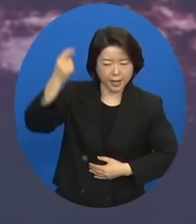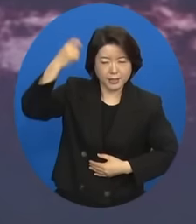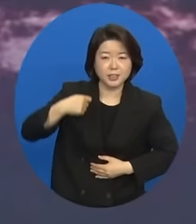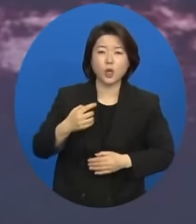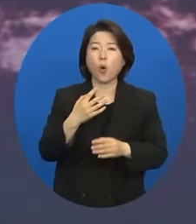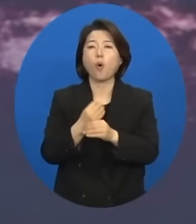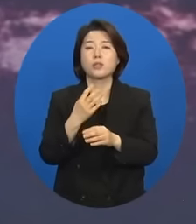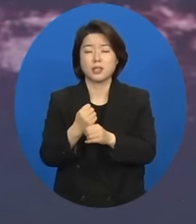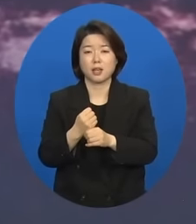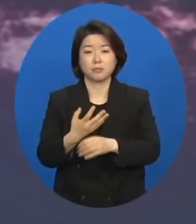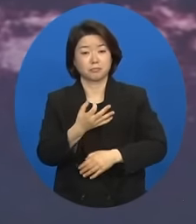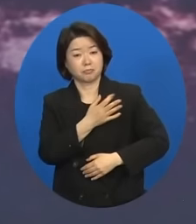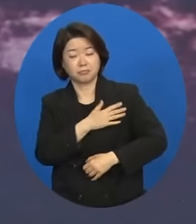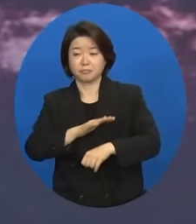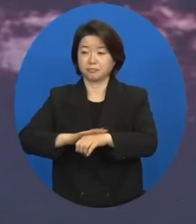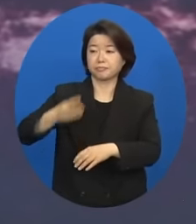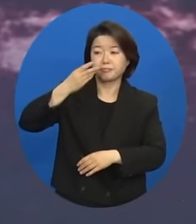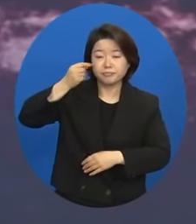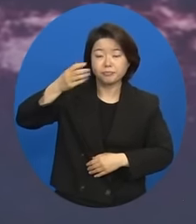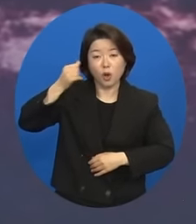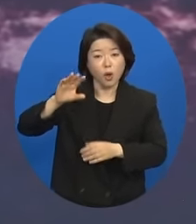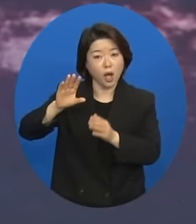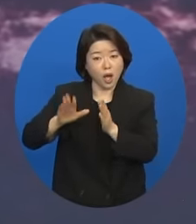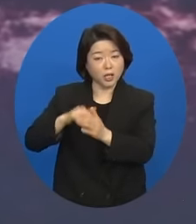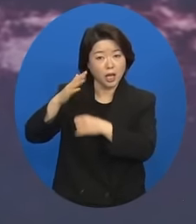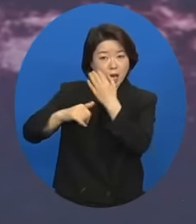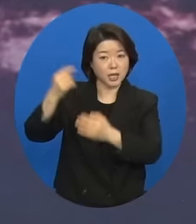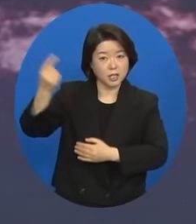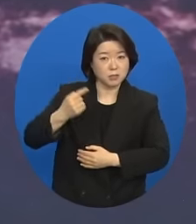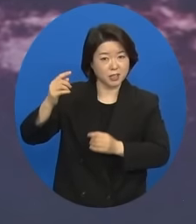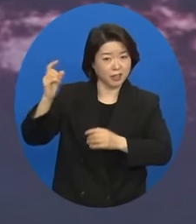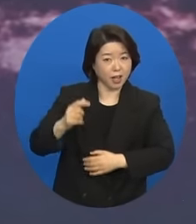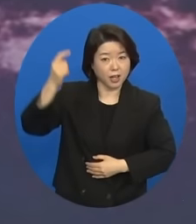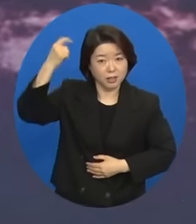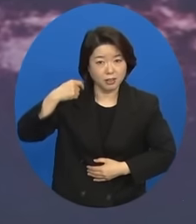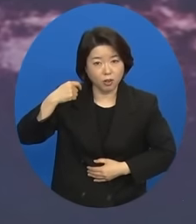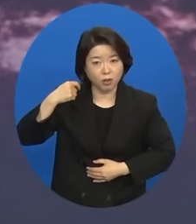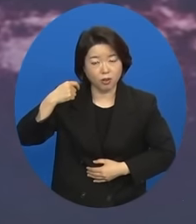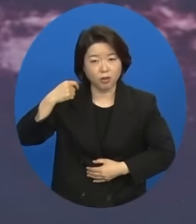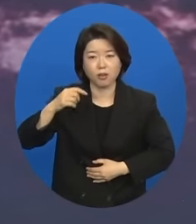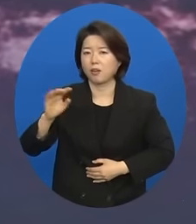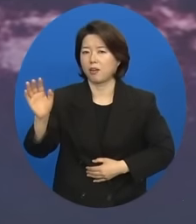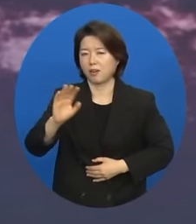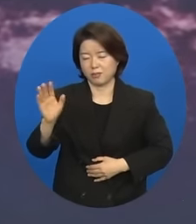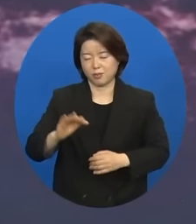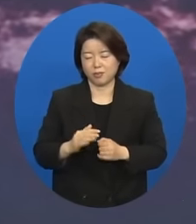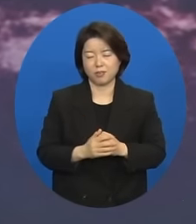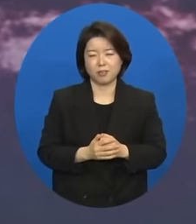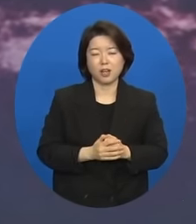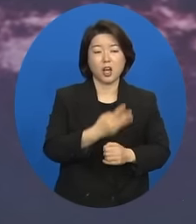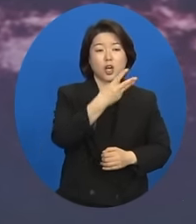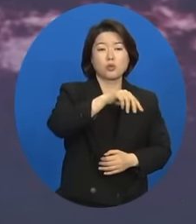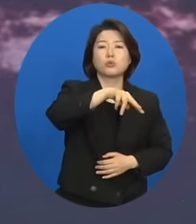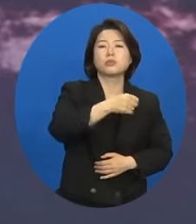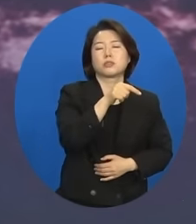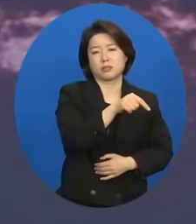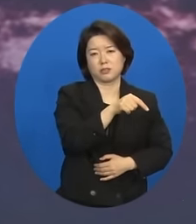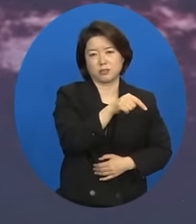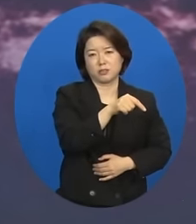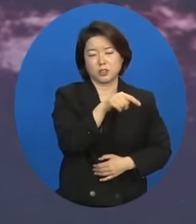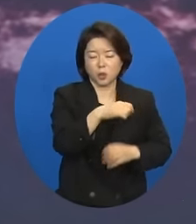부유할 때입니까 잘될 때입니까 형통할 때입니까 아니죠 대게 보면요 어떤 경험이에요 루스라 경험이에요